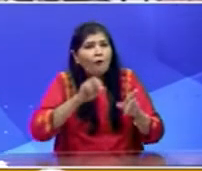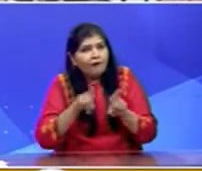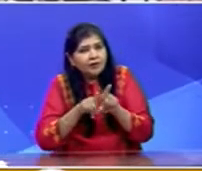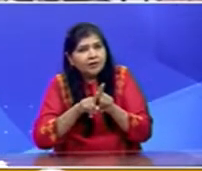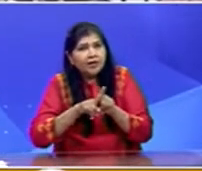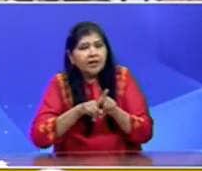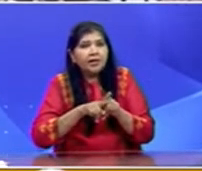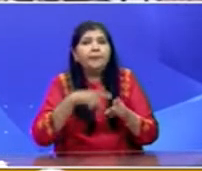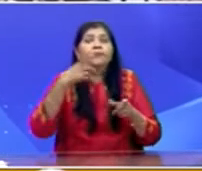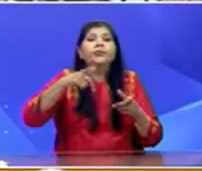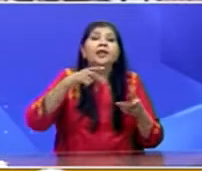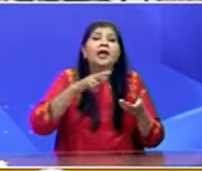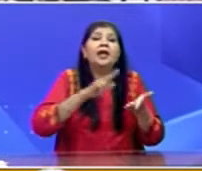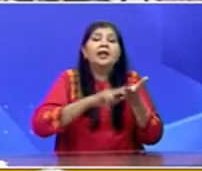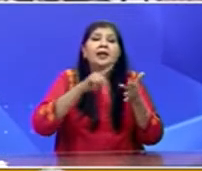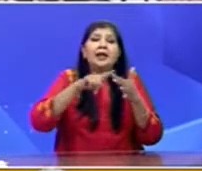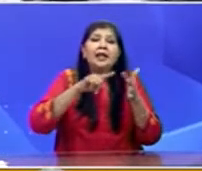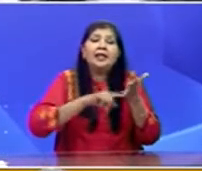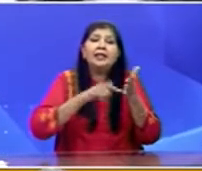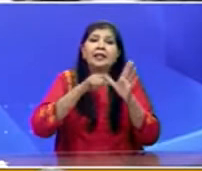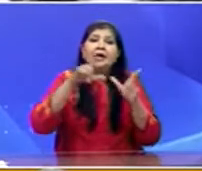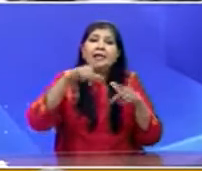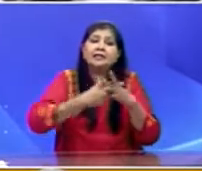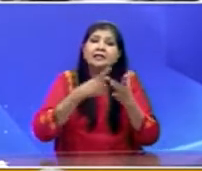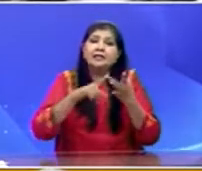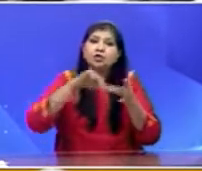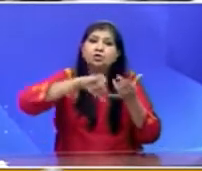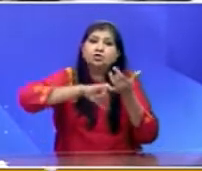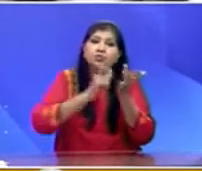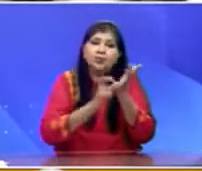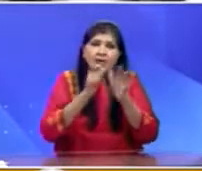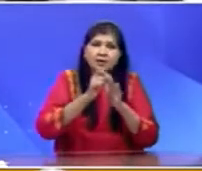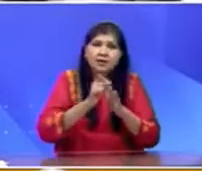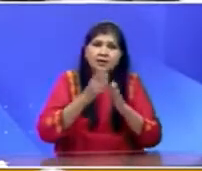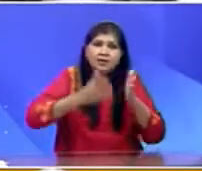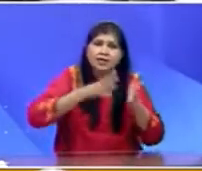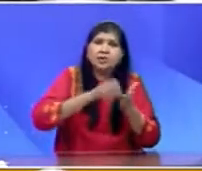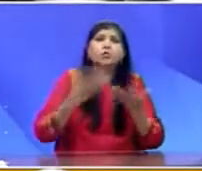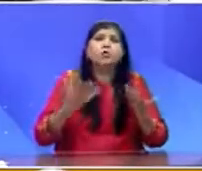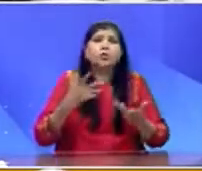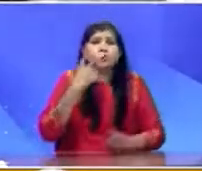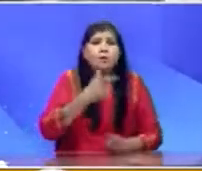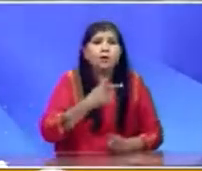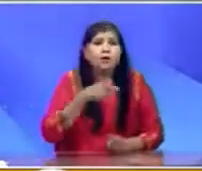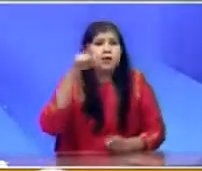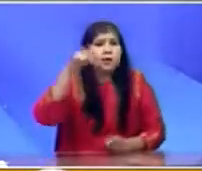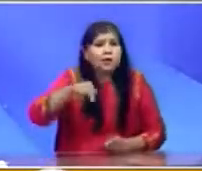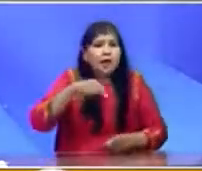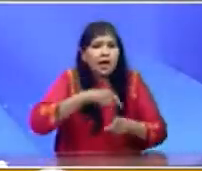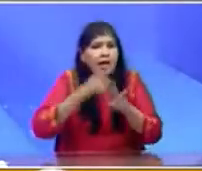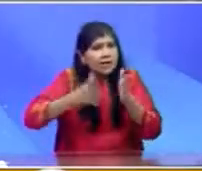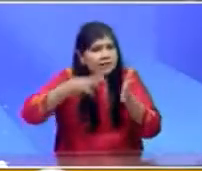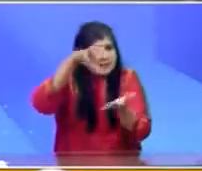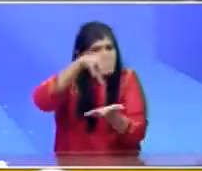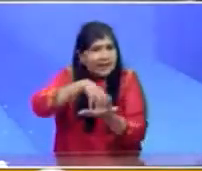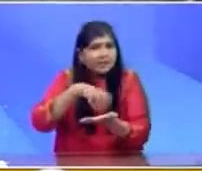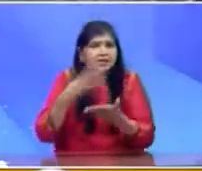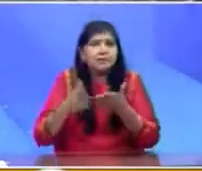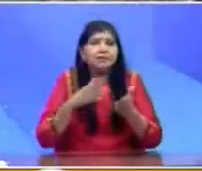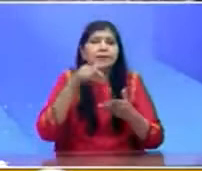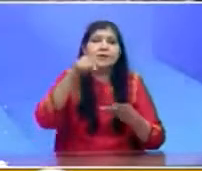नाम से जाना जाता है। जानते हैं क्यों? दरअसल इसी स्टेशन